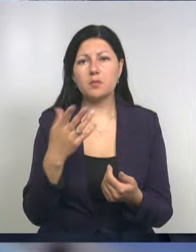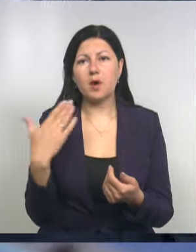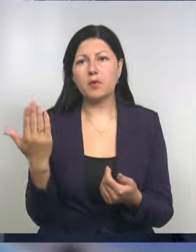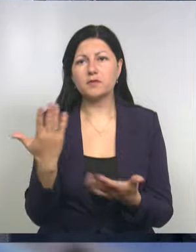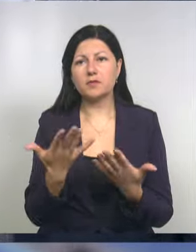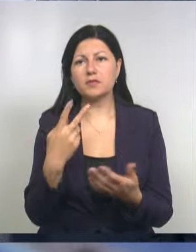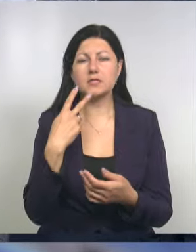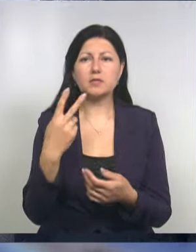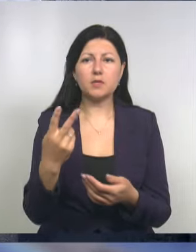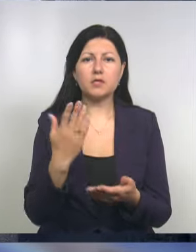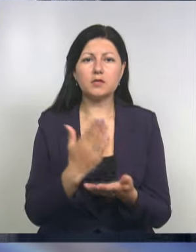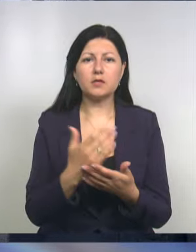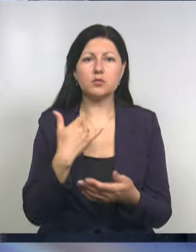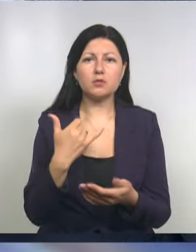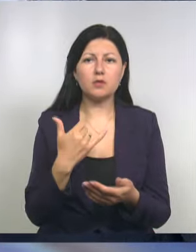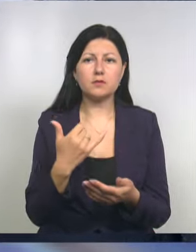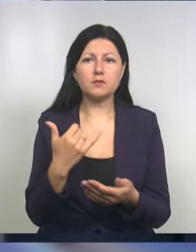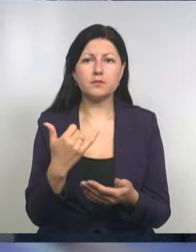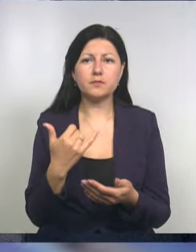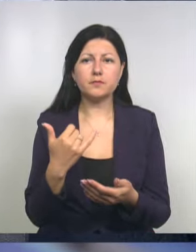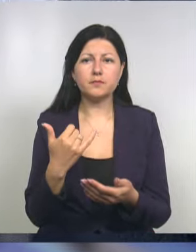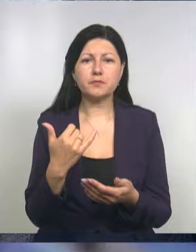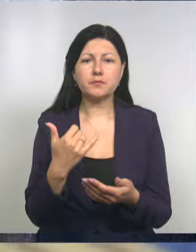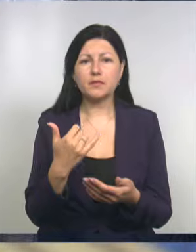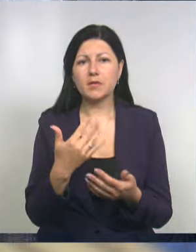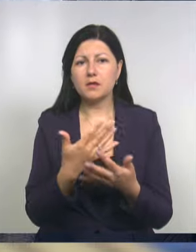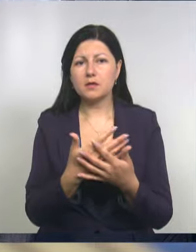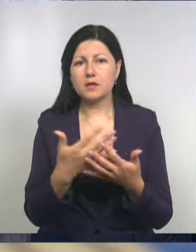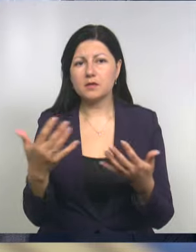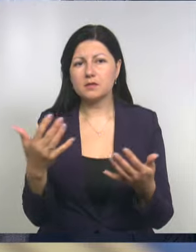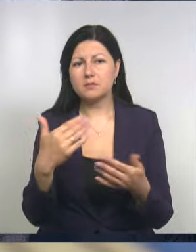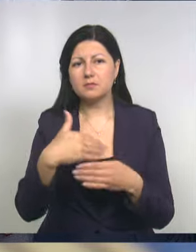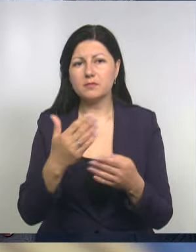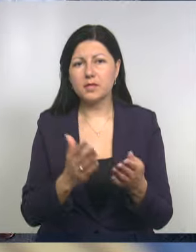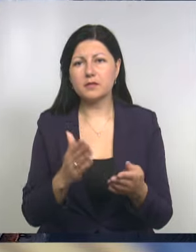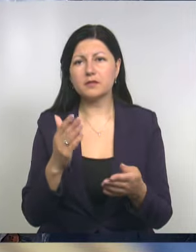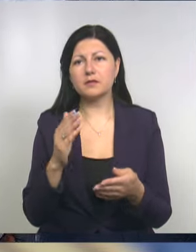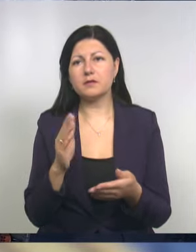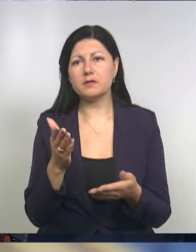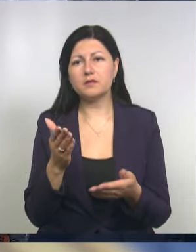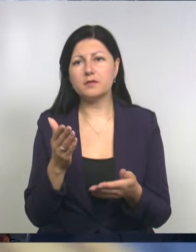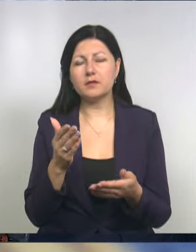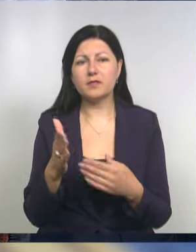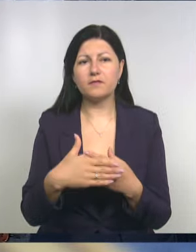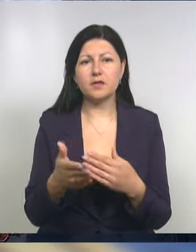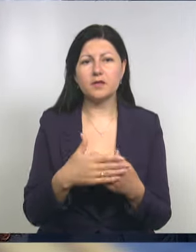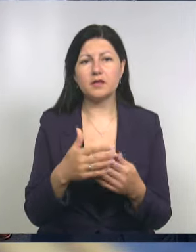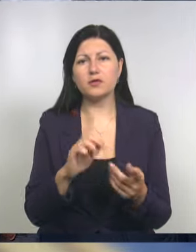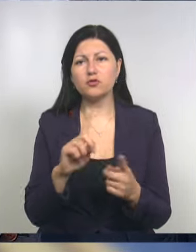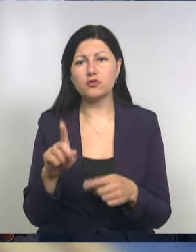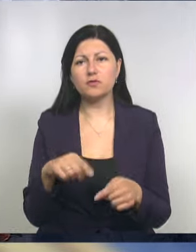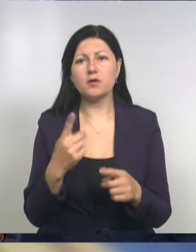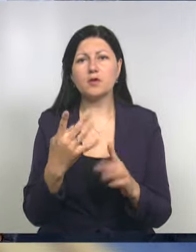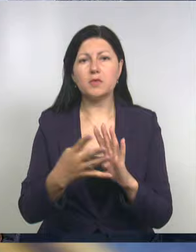если отсюда смотреть, висят у нас элементы плиты, элементы дверей, там еще чего-то. Вот в